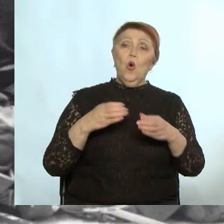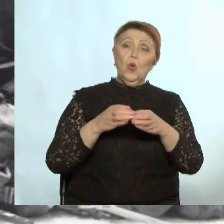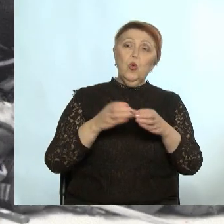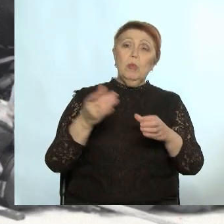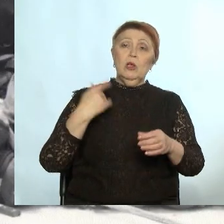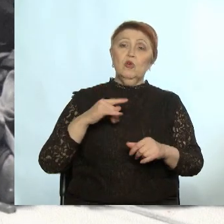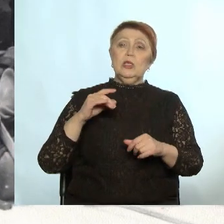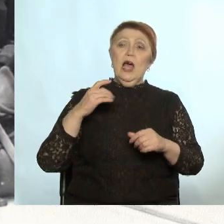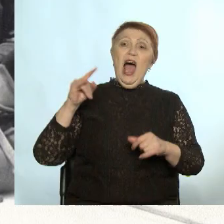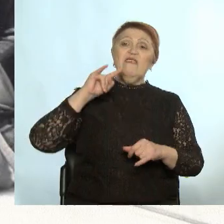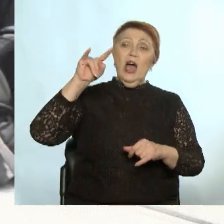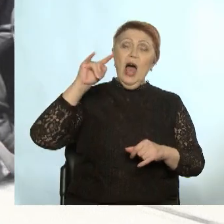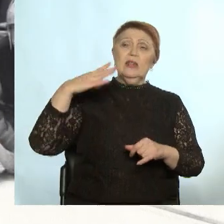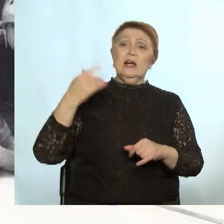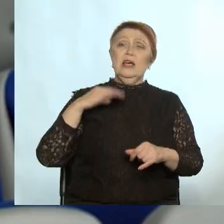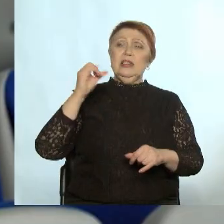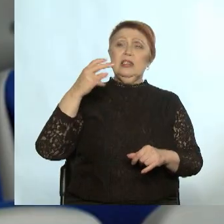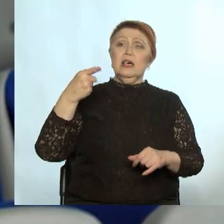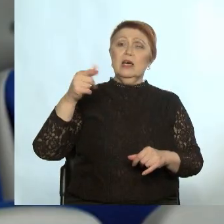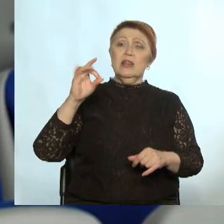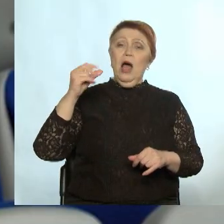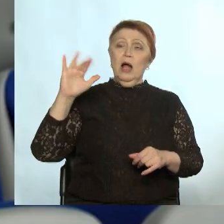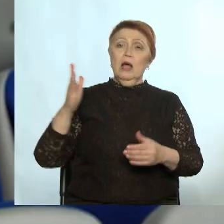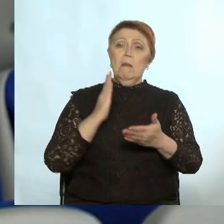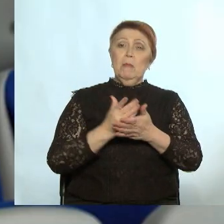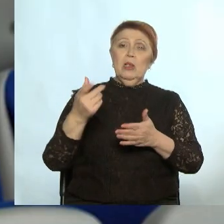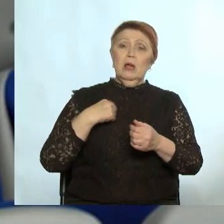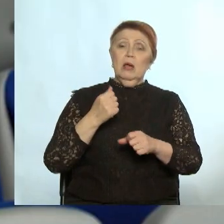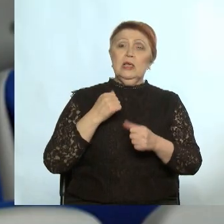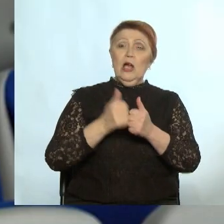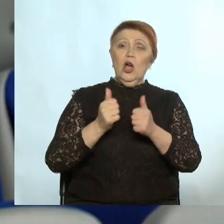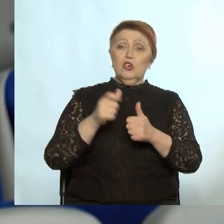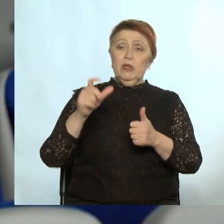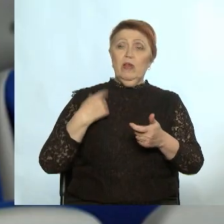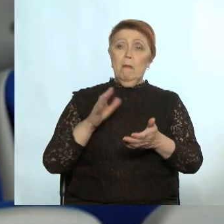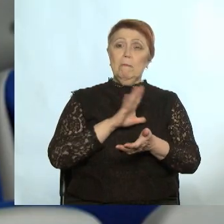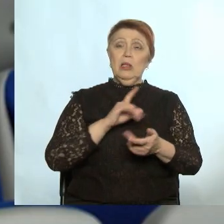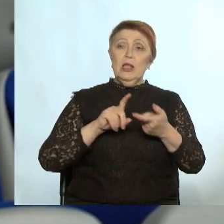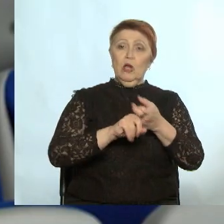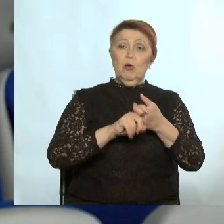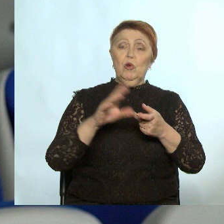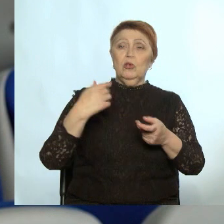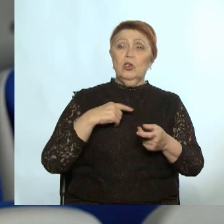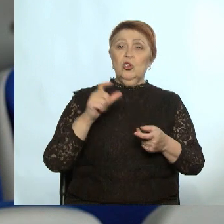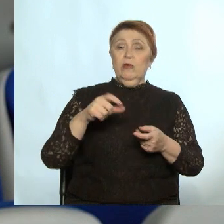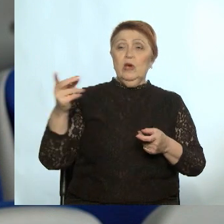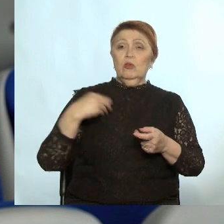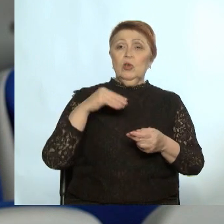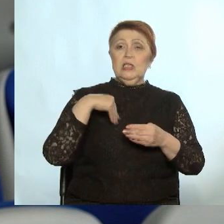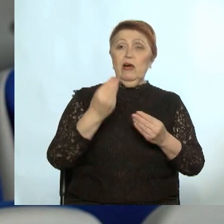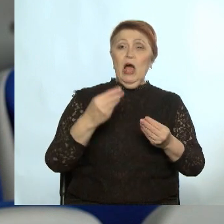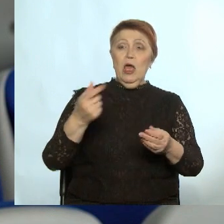«Авиатор», «Сигнал» у нас были, который на жилмассивов был. За каждым был закреплен человек, который государство выдавало квартиру ему, значит,